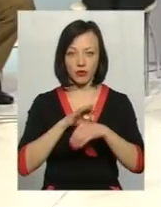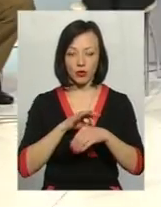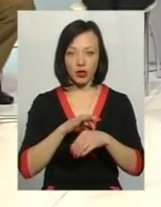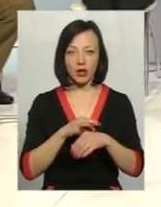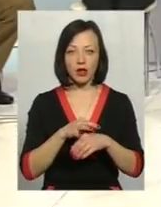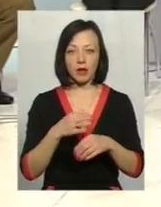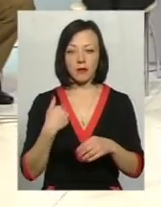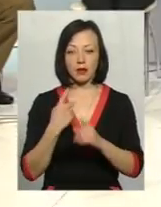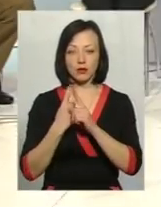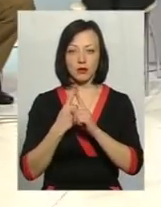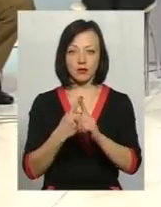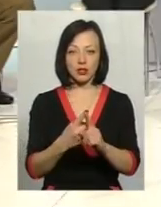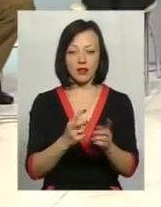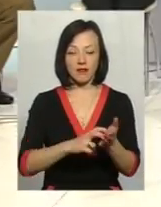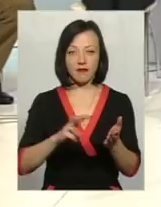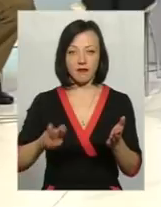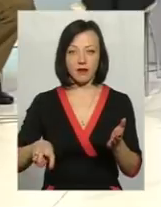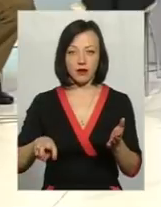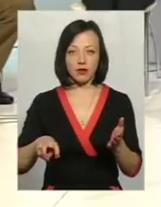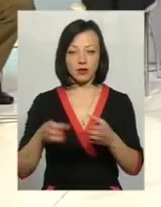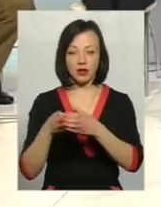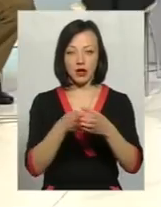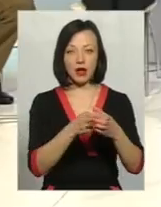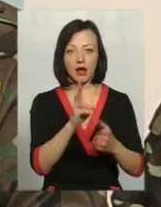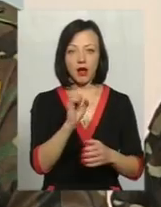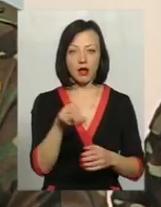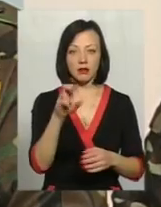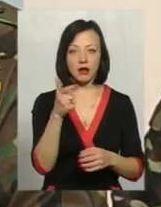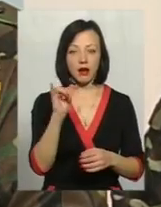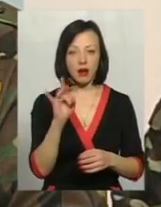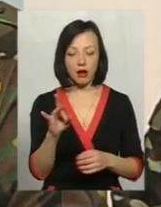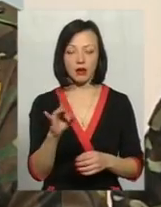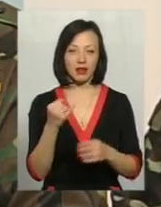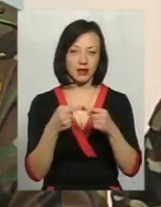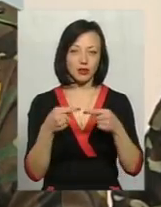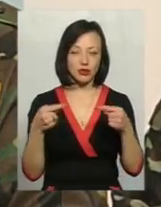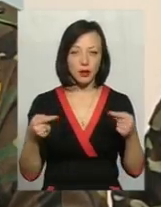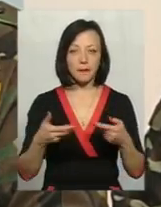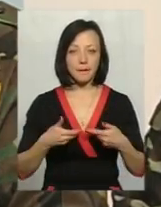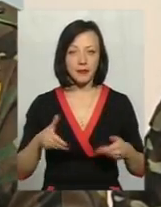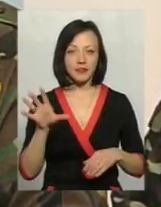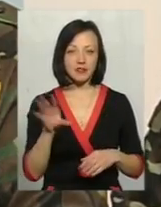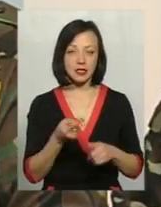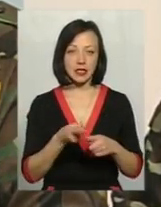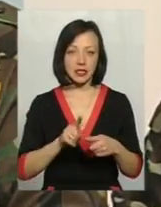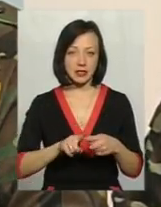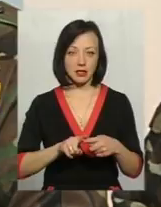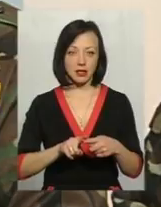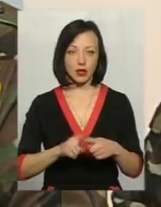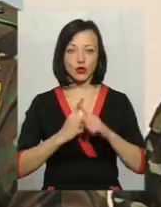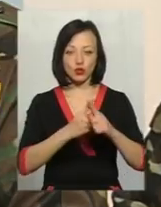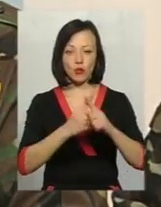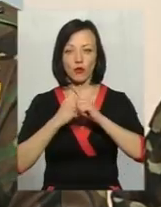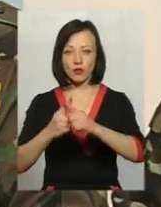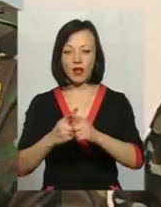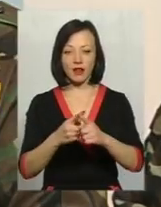ми супроводжували виход і з Кандагара, і Лашкарграха. Ми все на цих супроводженні